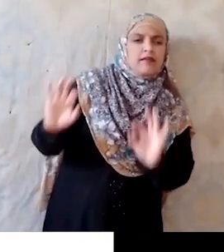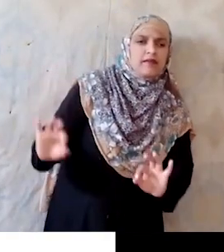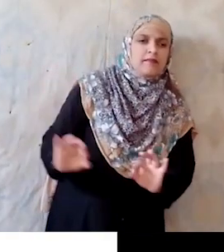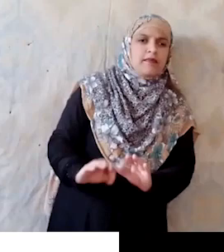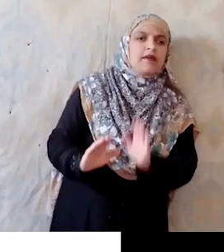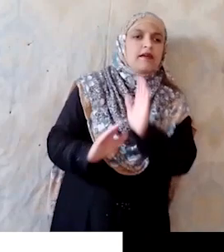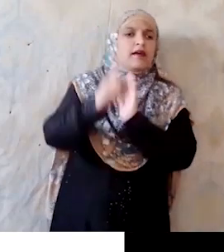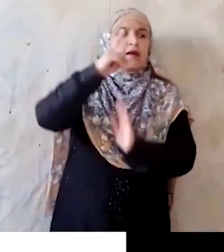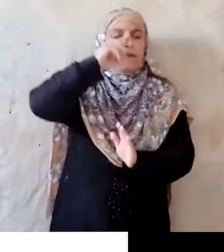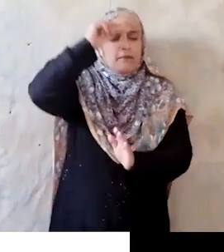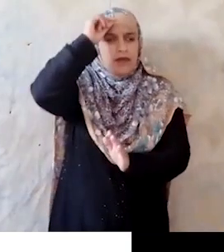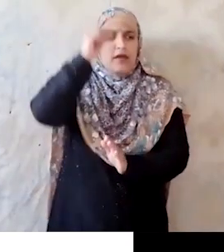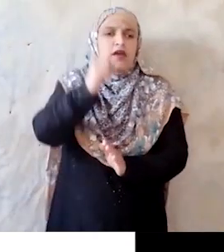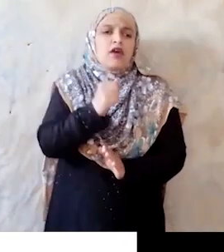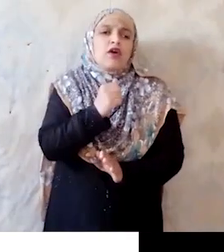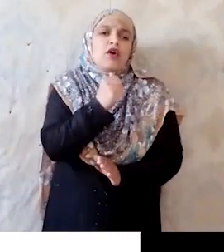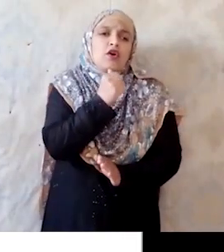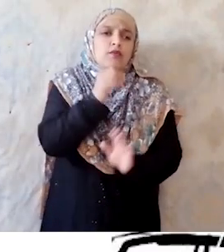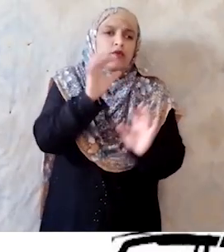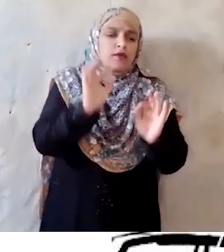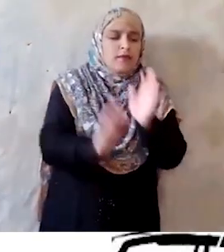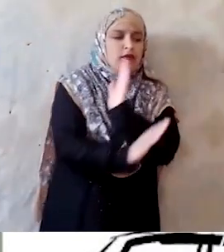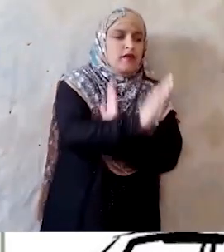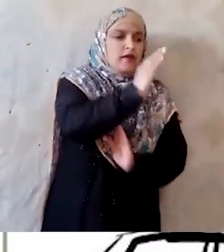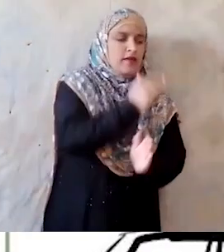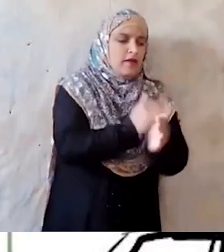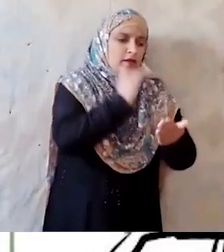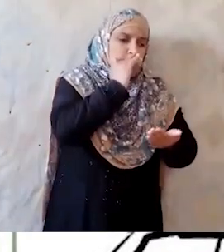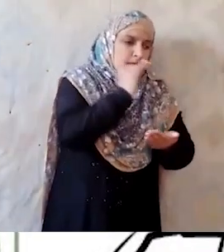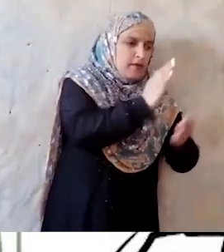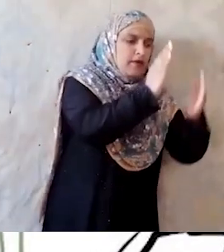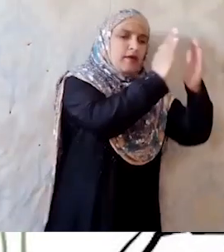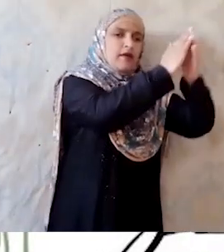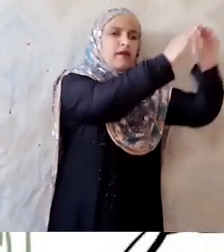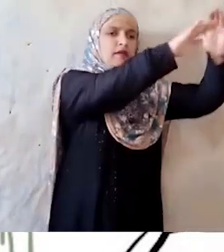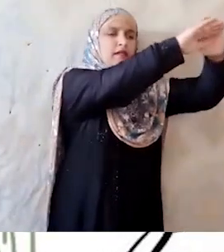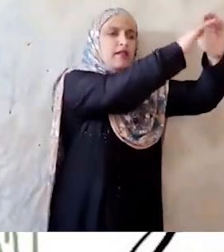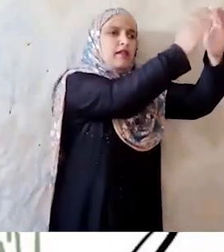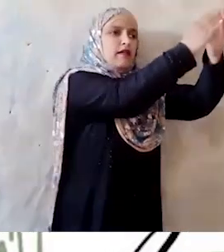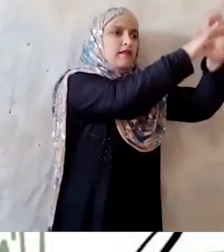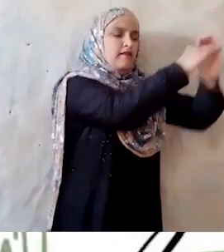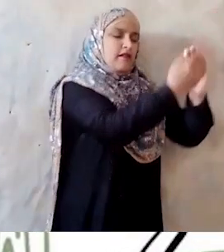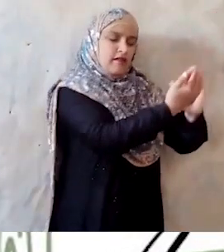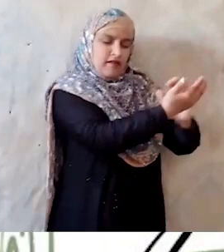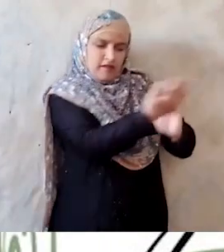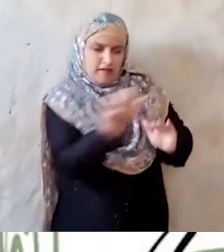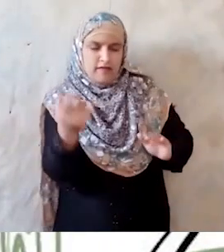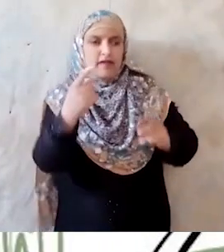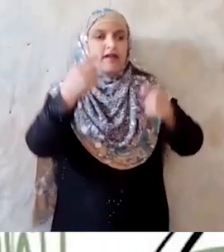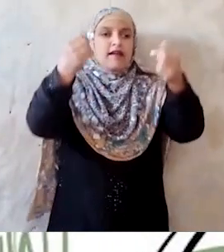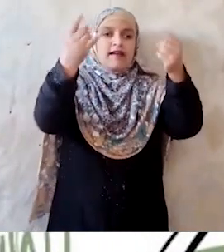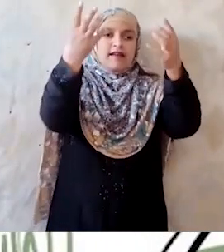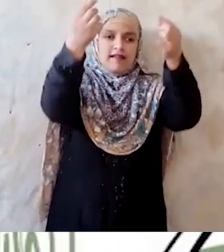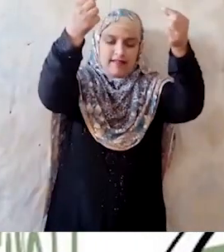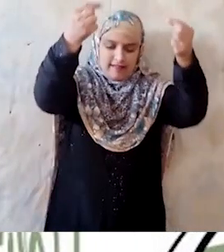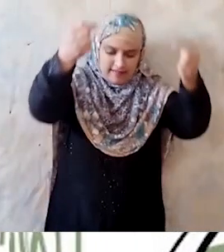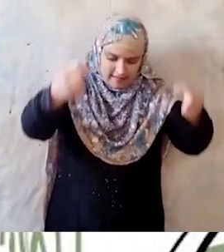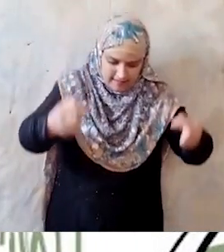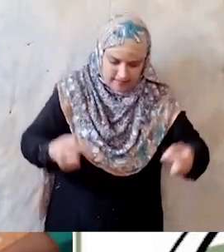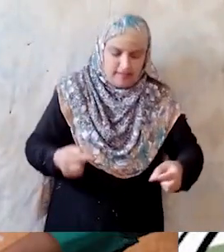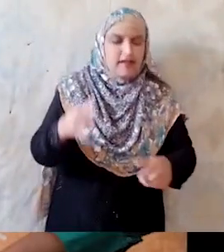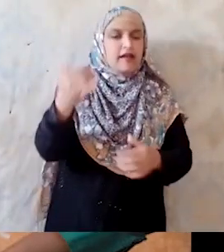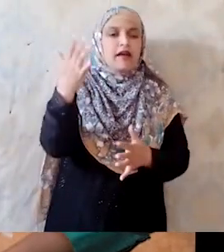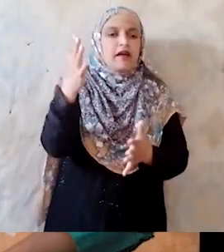है। माशरती रवैये इतने मददगार नहीं हैं, ना ही इतने मस्बत हैं, जिसकी वजह से वालिदैन